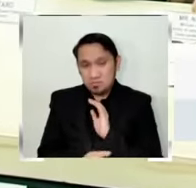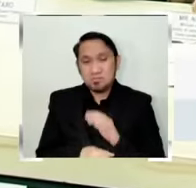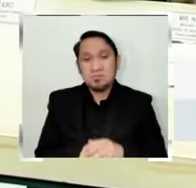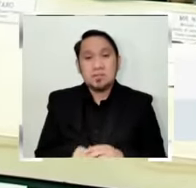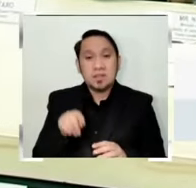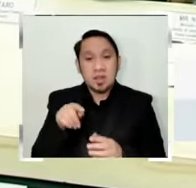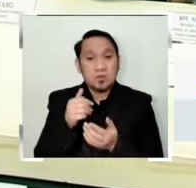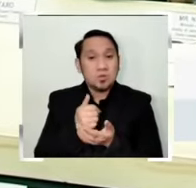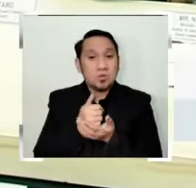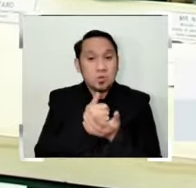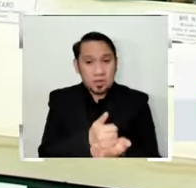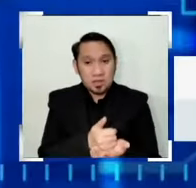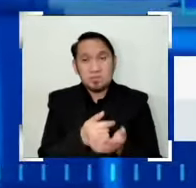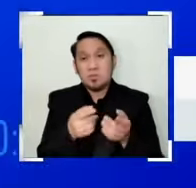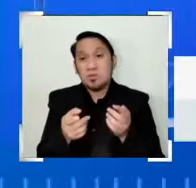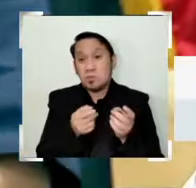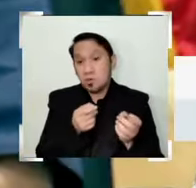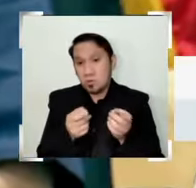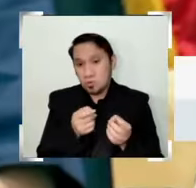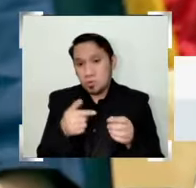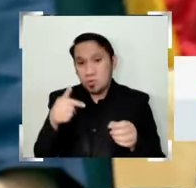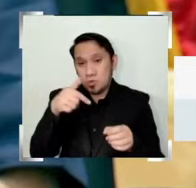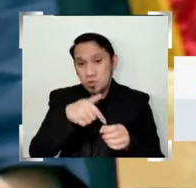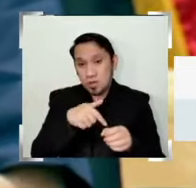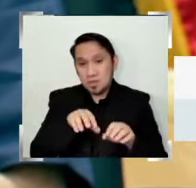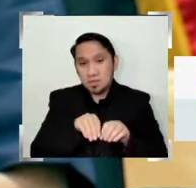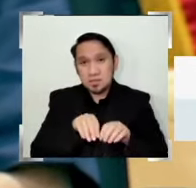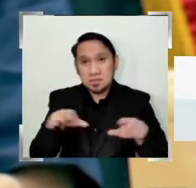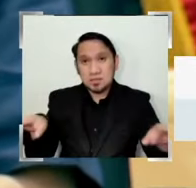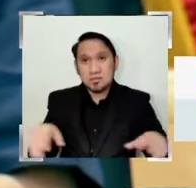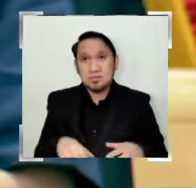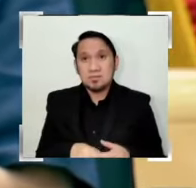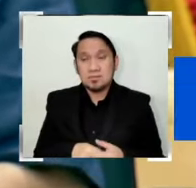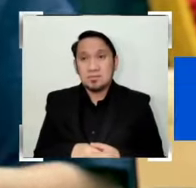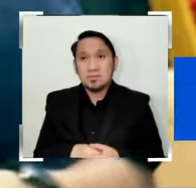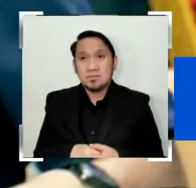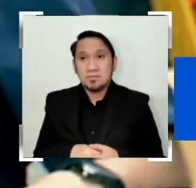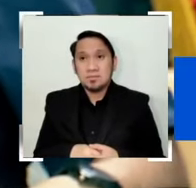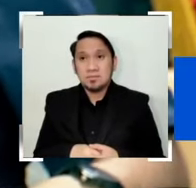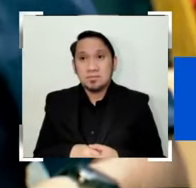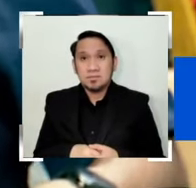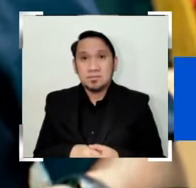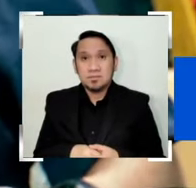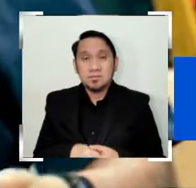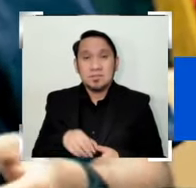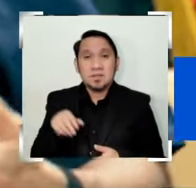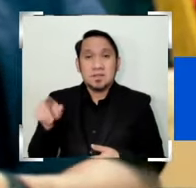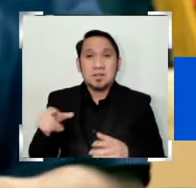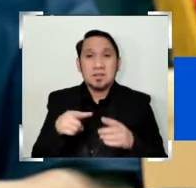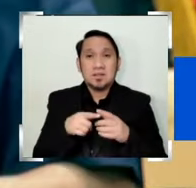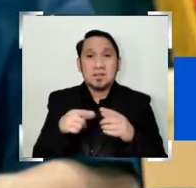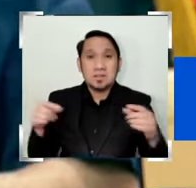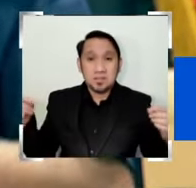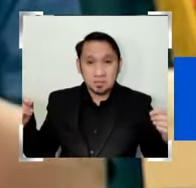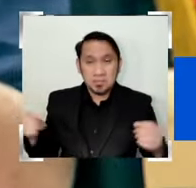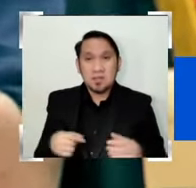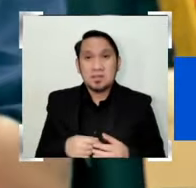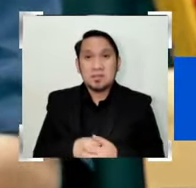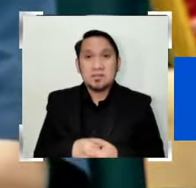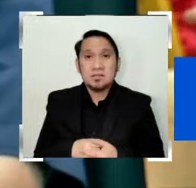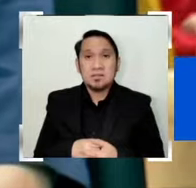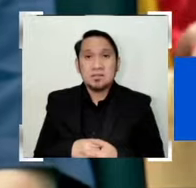sa pagkontrol sa oil spill. These are the members of Japan Coast Guard's